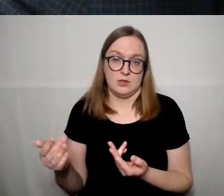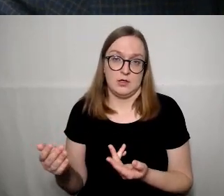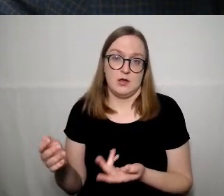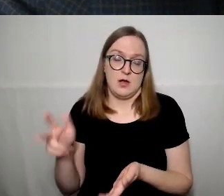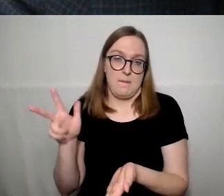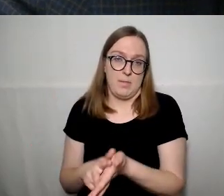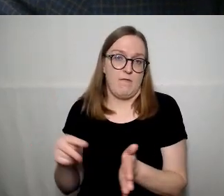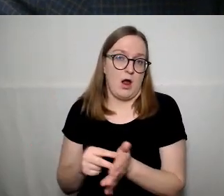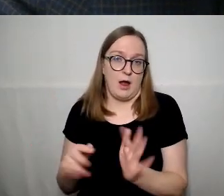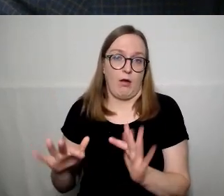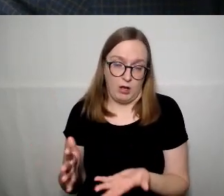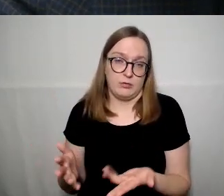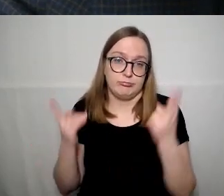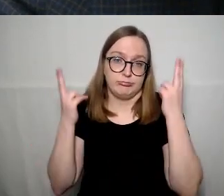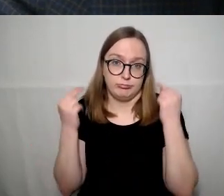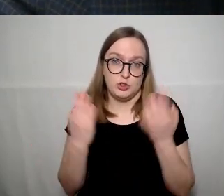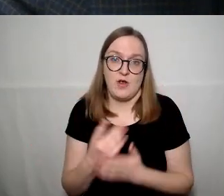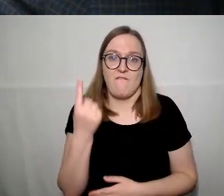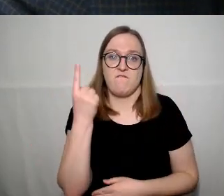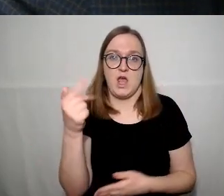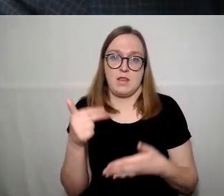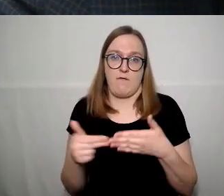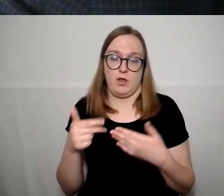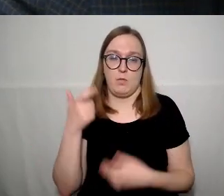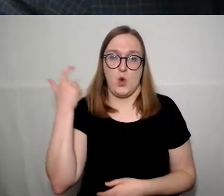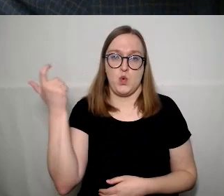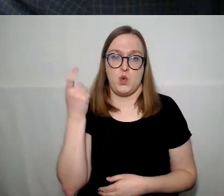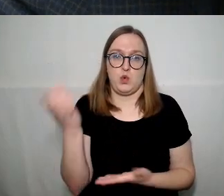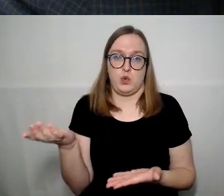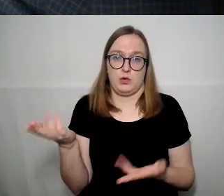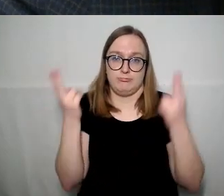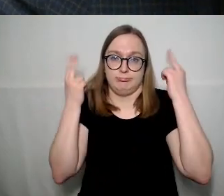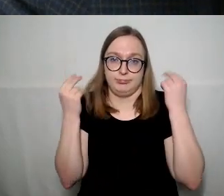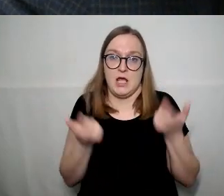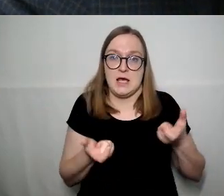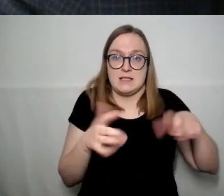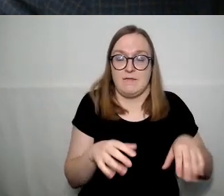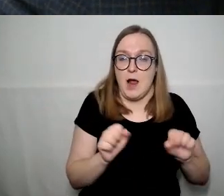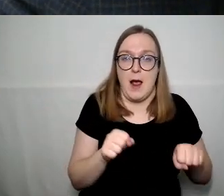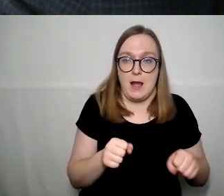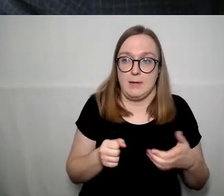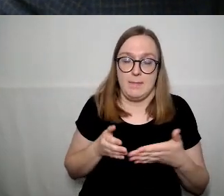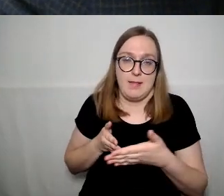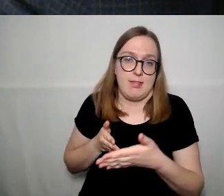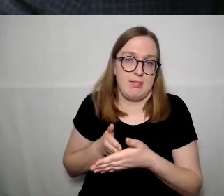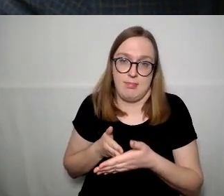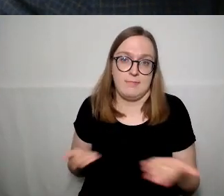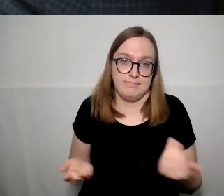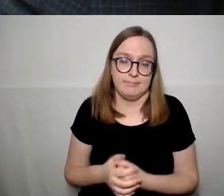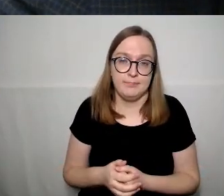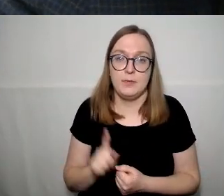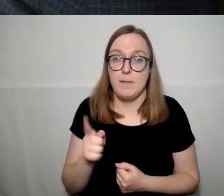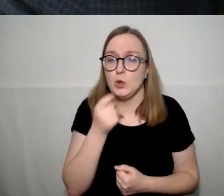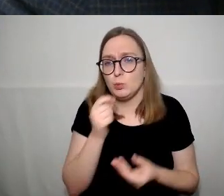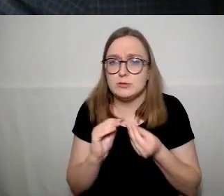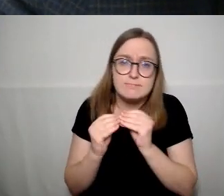vienas rinkoje esantis monopolinis žaidėjas. Tai savivaldybės galimybės dėrėtis yra iš tikrųjų mažos, bet jos turbūt, kad yra vis